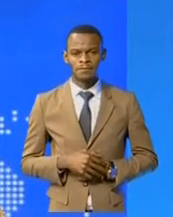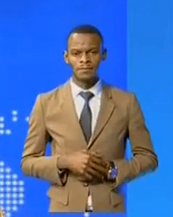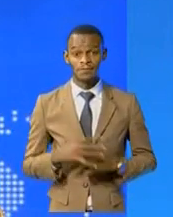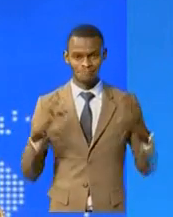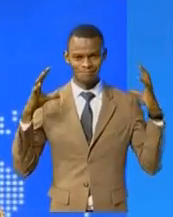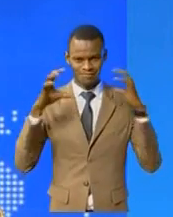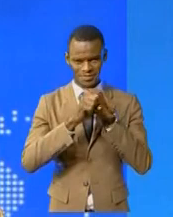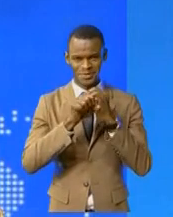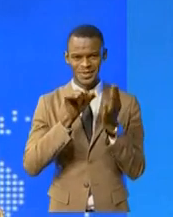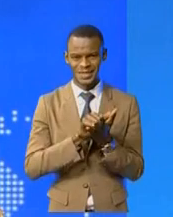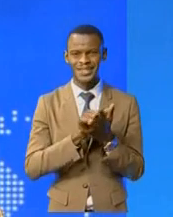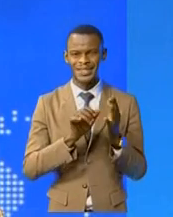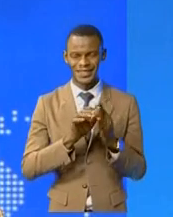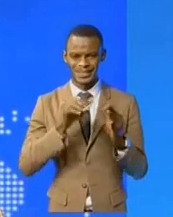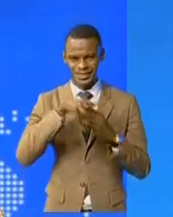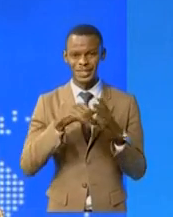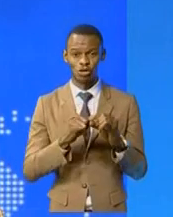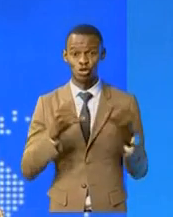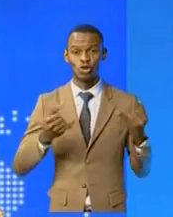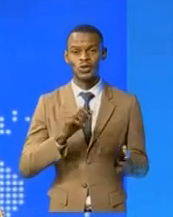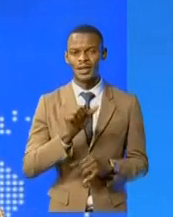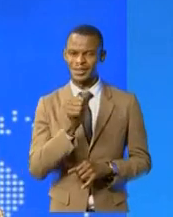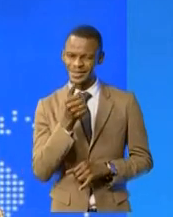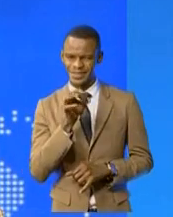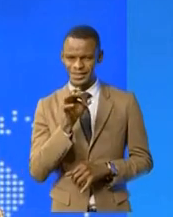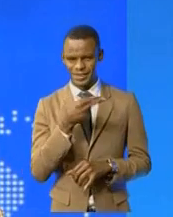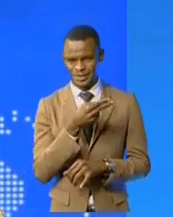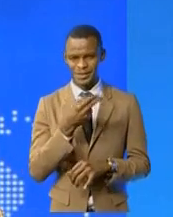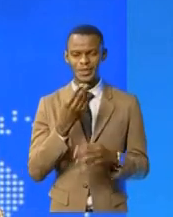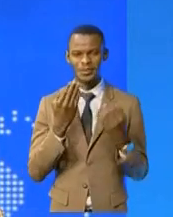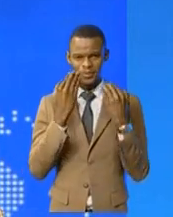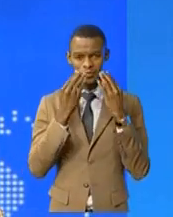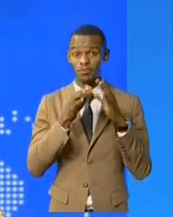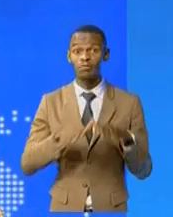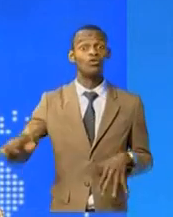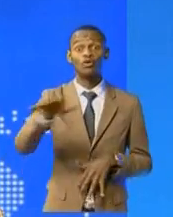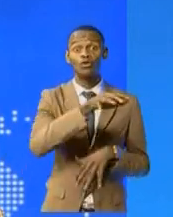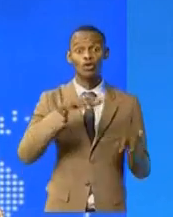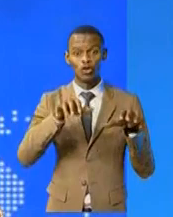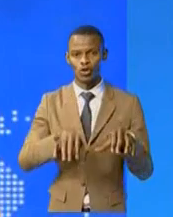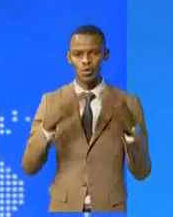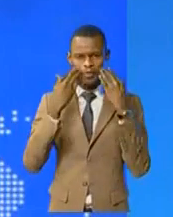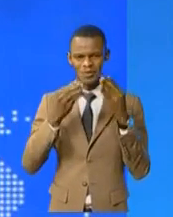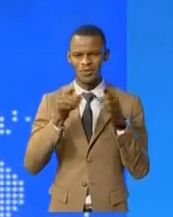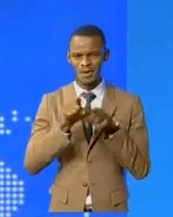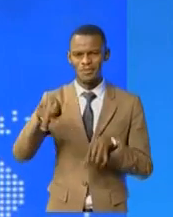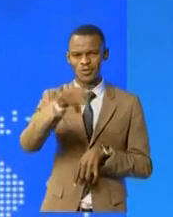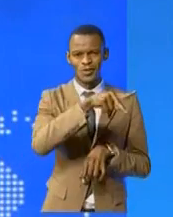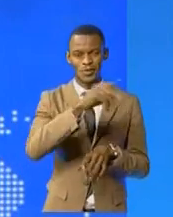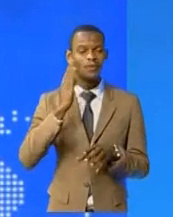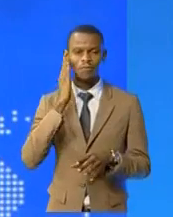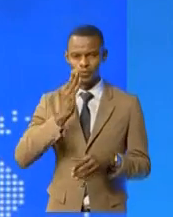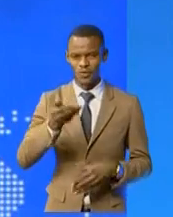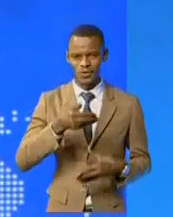allez suivre dans ces 19h qui fera la ronde également de l'actualité à travers le Congo profond. De partout où vous nous suivez, soyez les